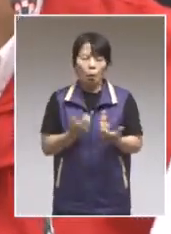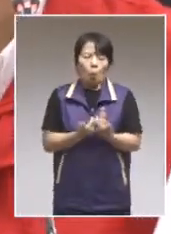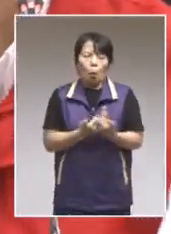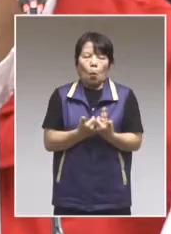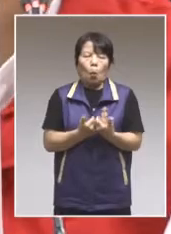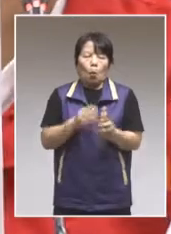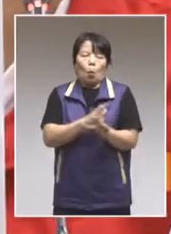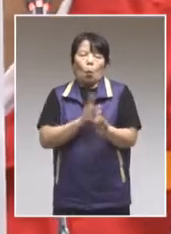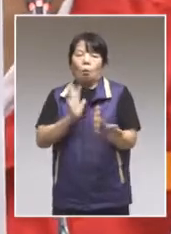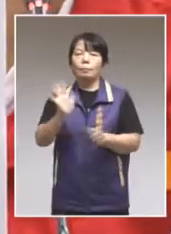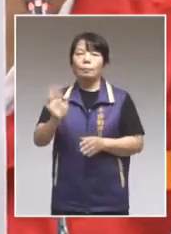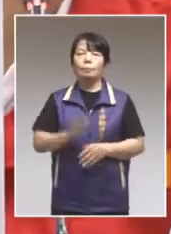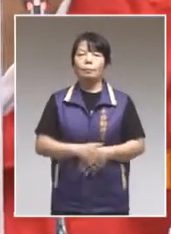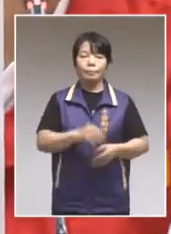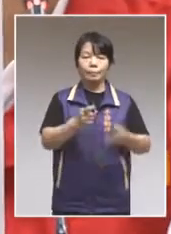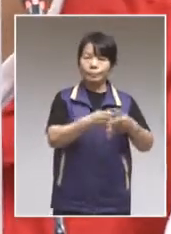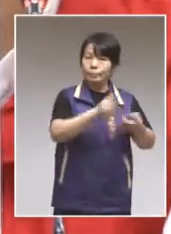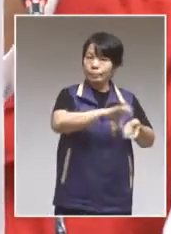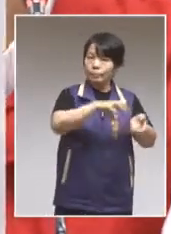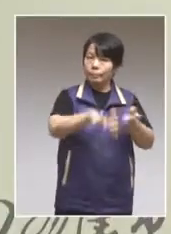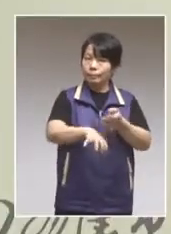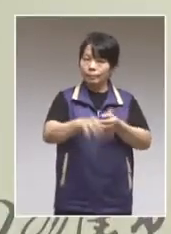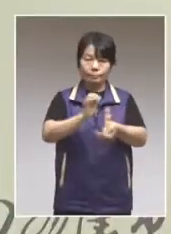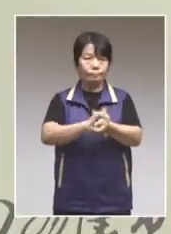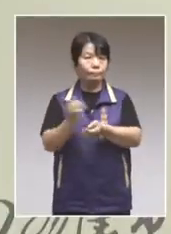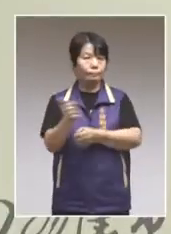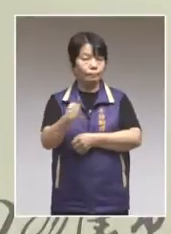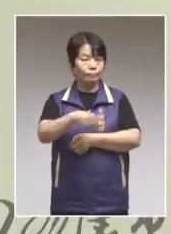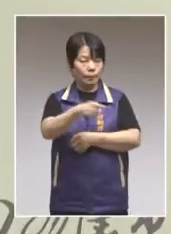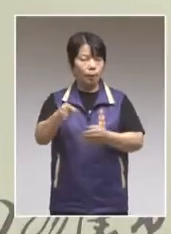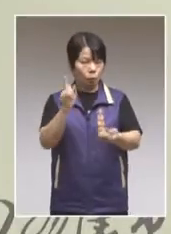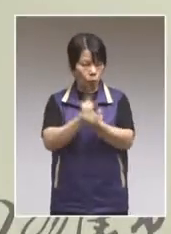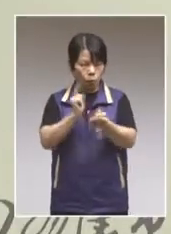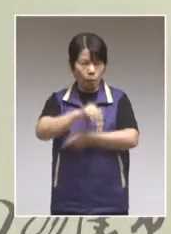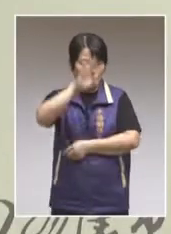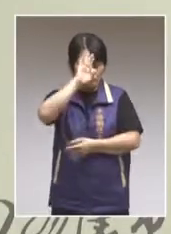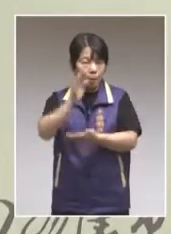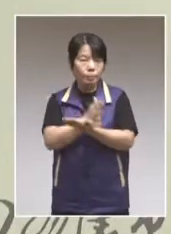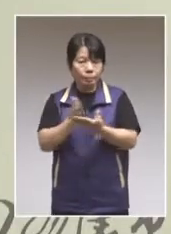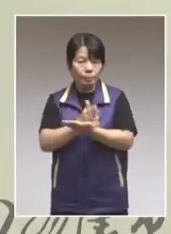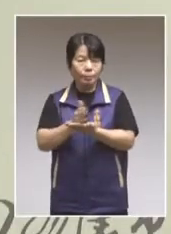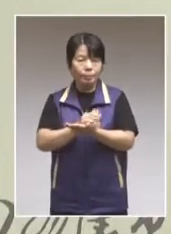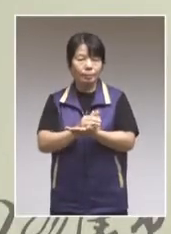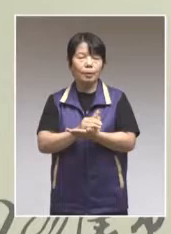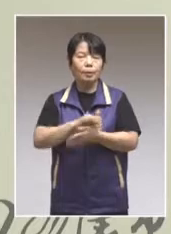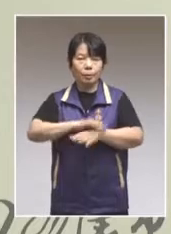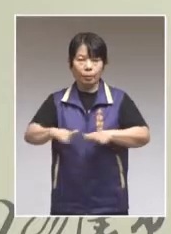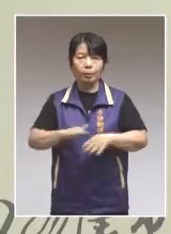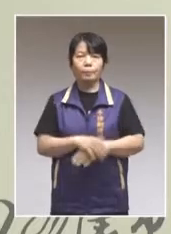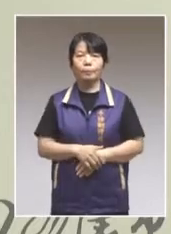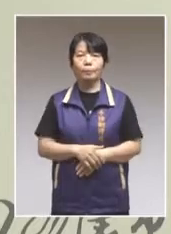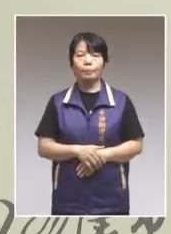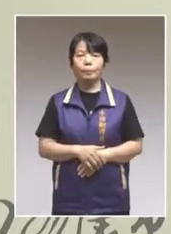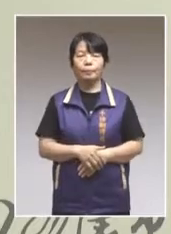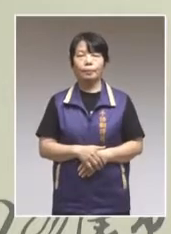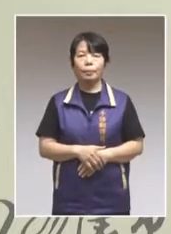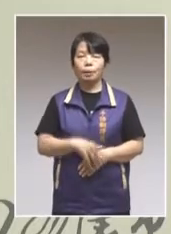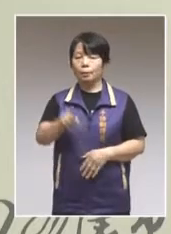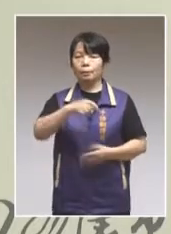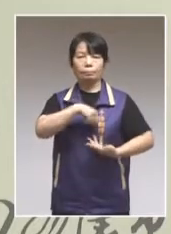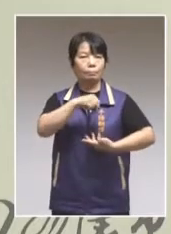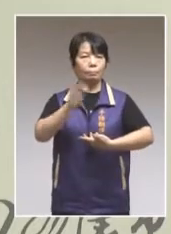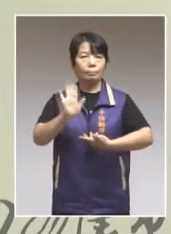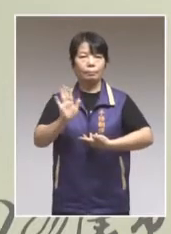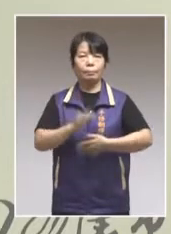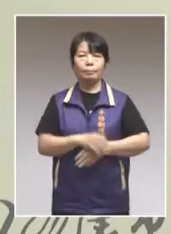们的诊所，那诊所医师就会做最好的这个疾病的诊断啊，所以请大家这个不用担心